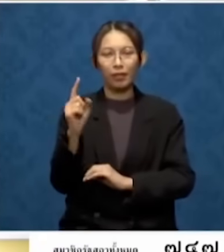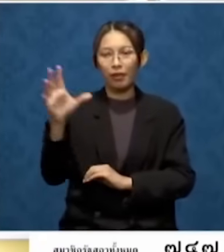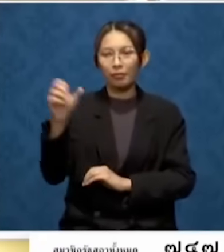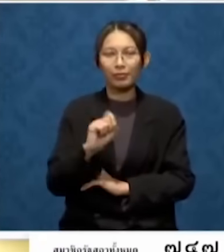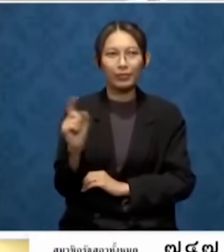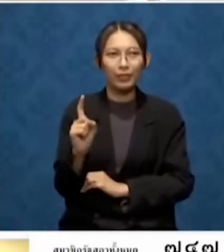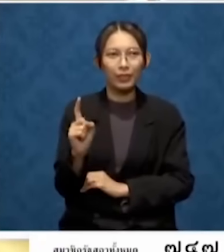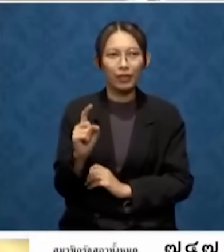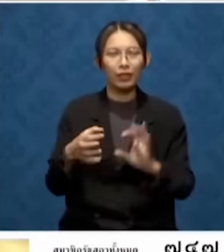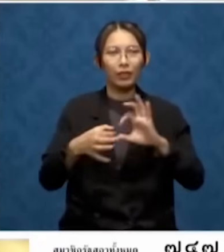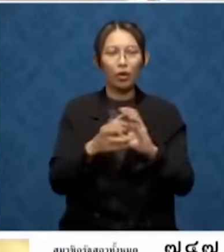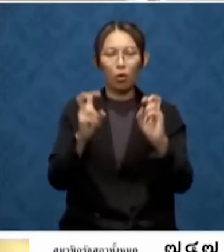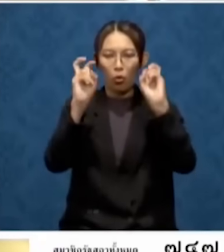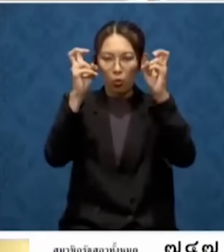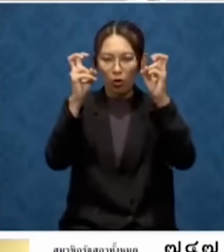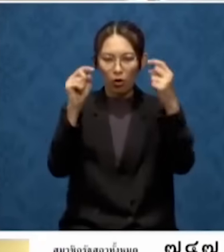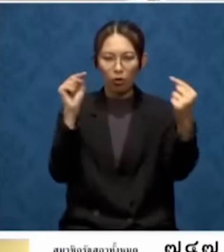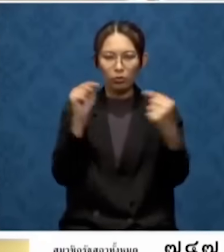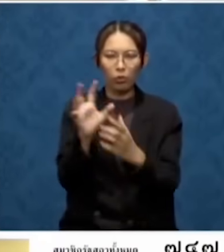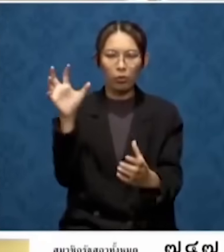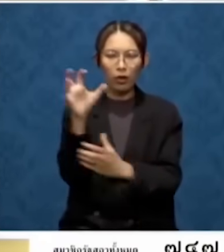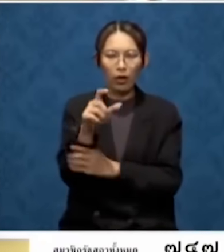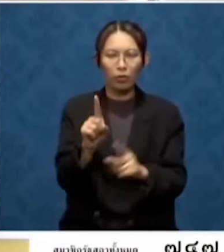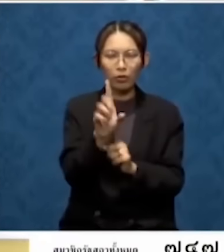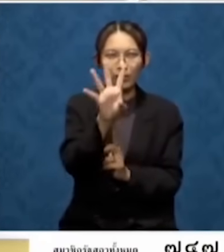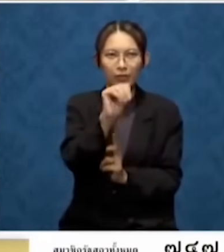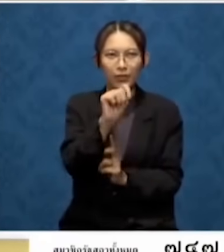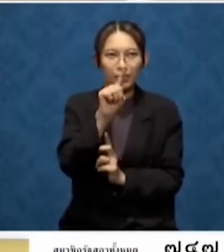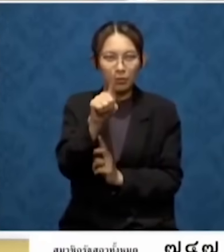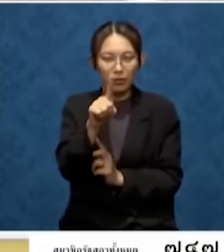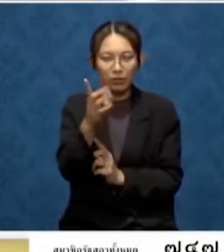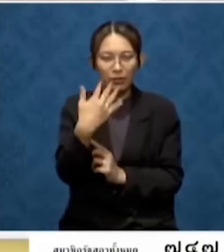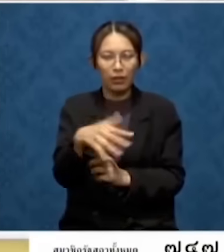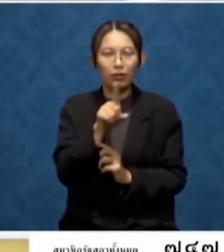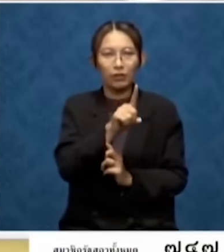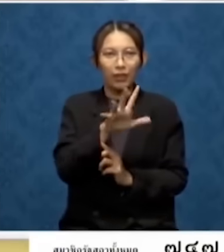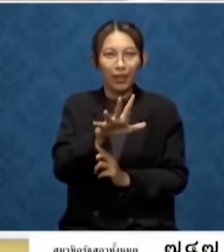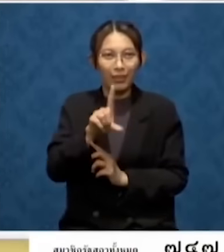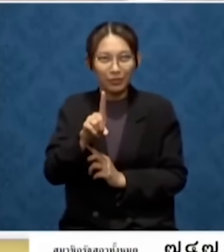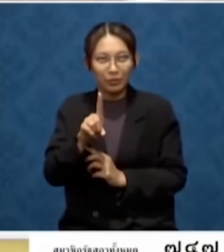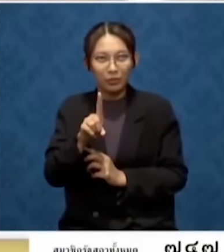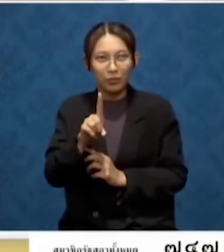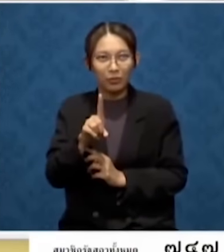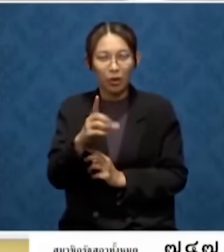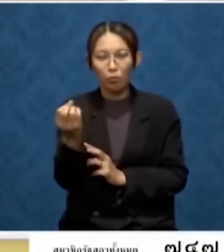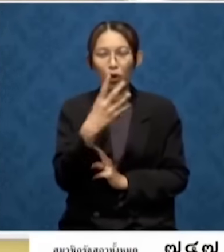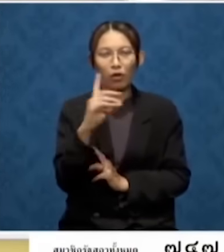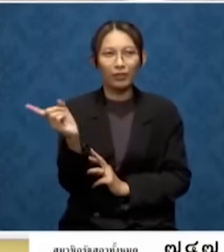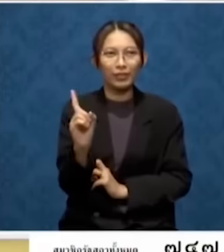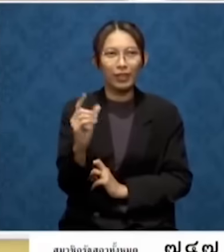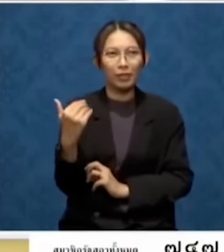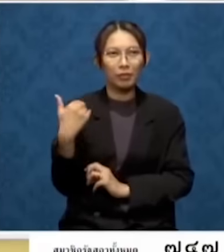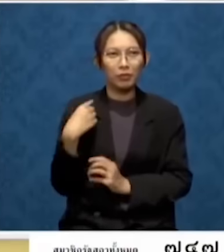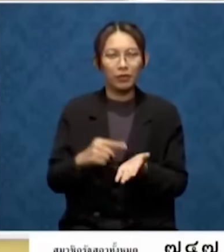ของยัตติตามข้อบังคับข้อที่41และข้อบังคับข้อที่151นะครับที่บอกว่าการเสนอยัตติ